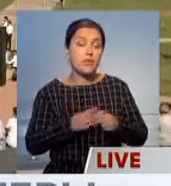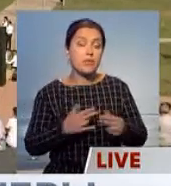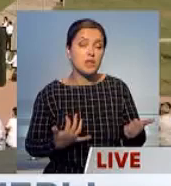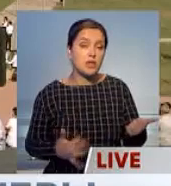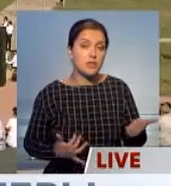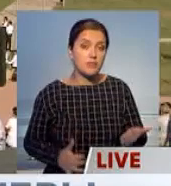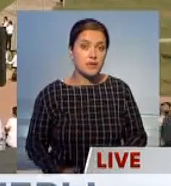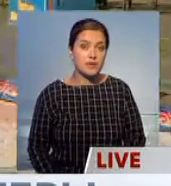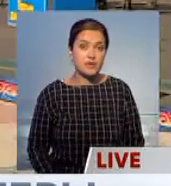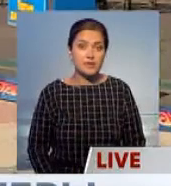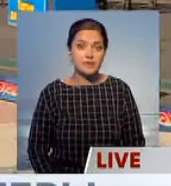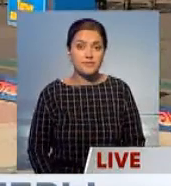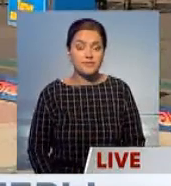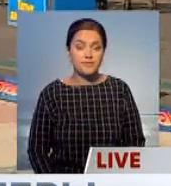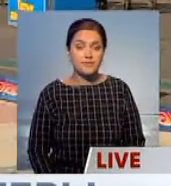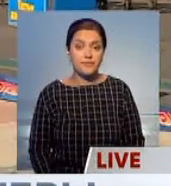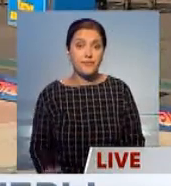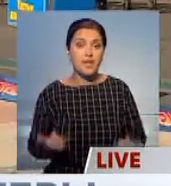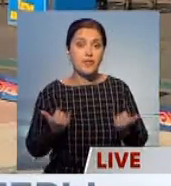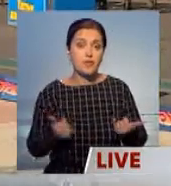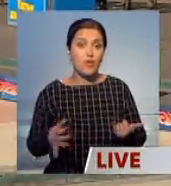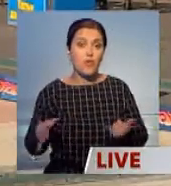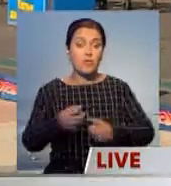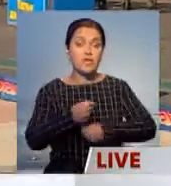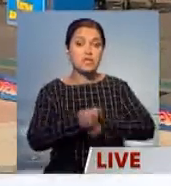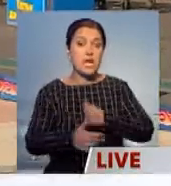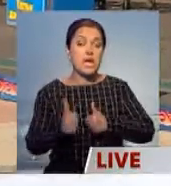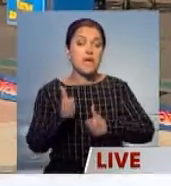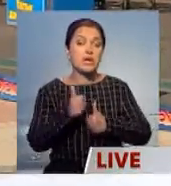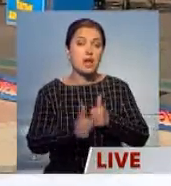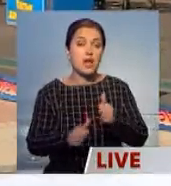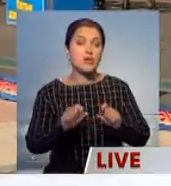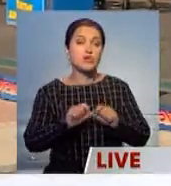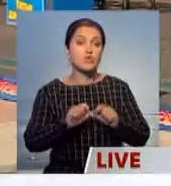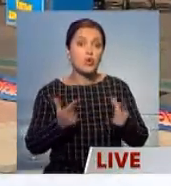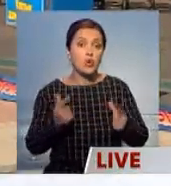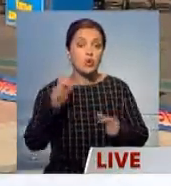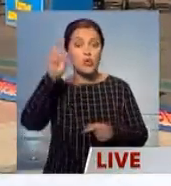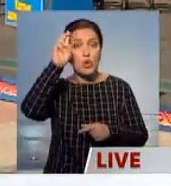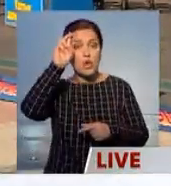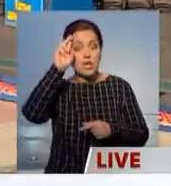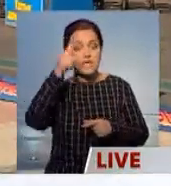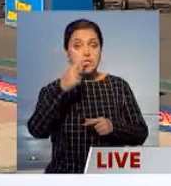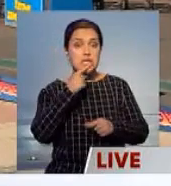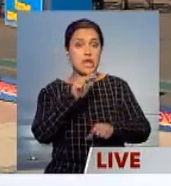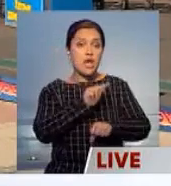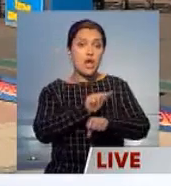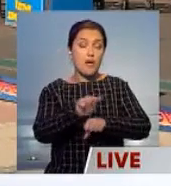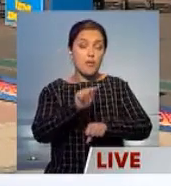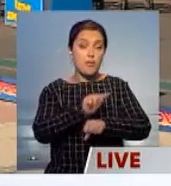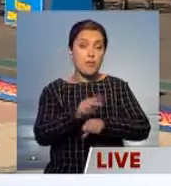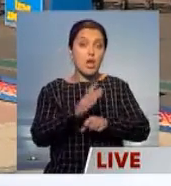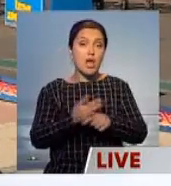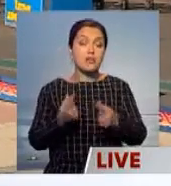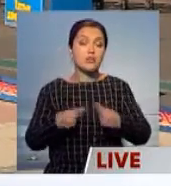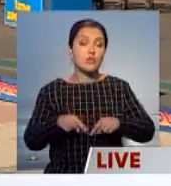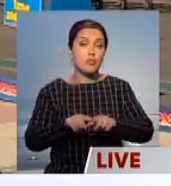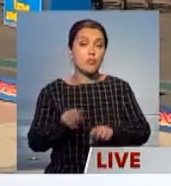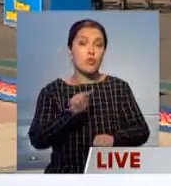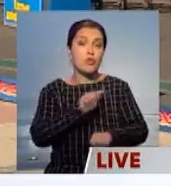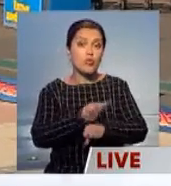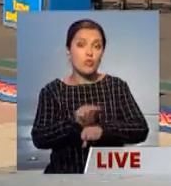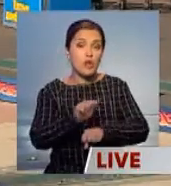инструменте? Сегодня в областном центре в каждой школе с государственным языком обучения действуют кружки и факультативы,